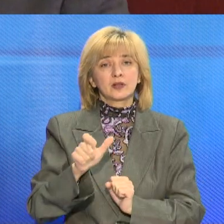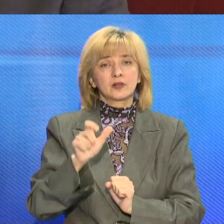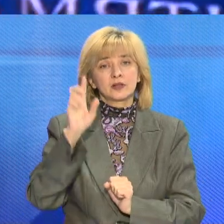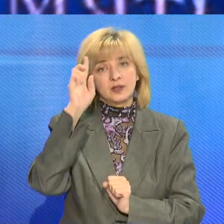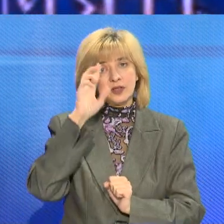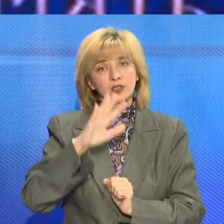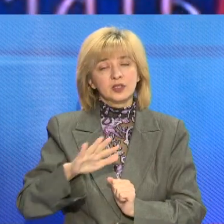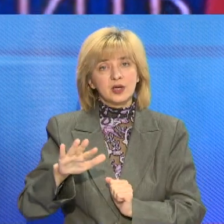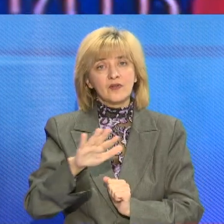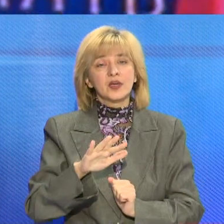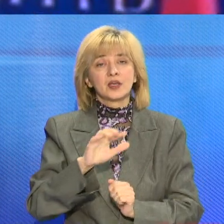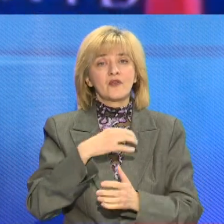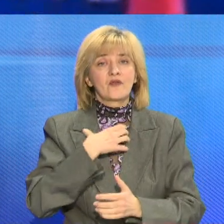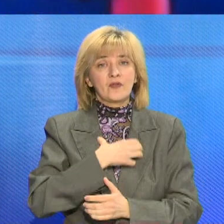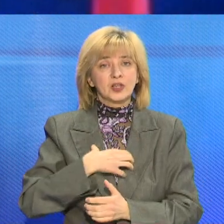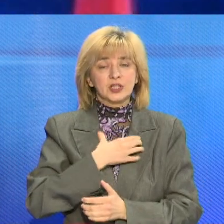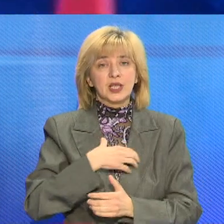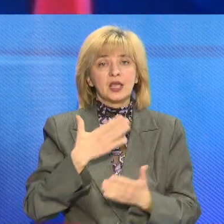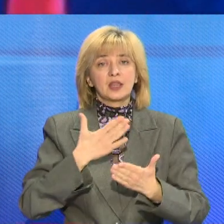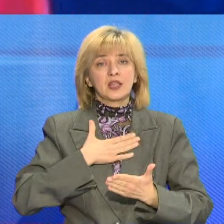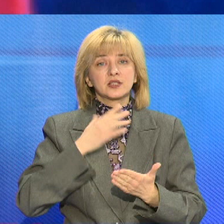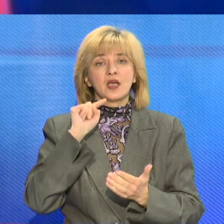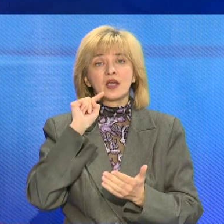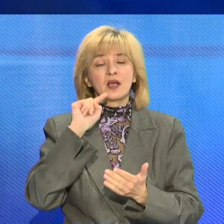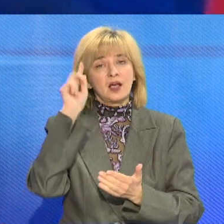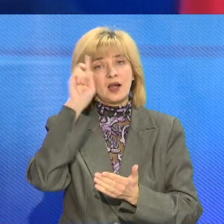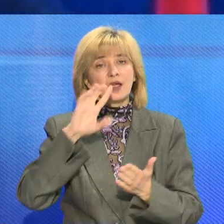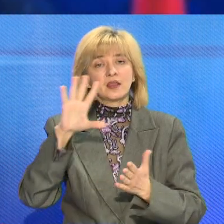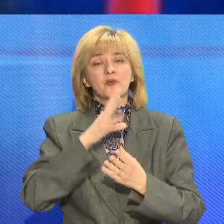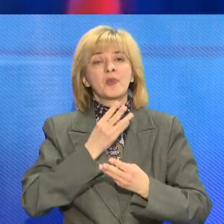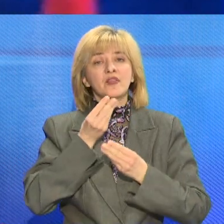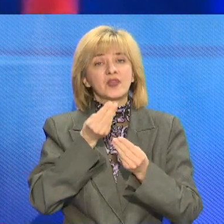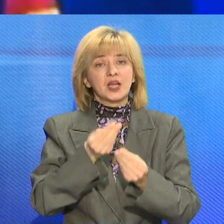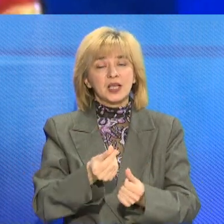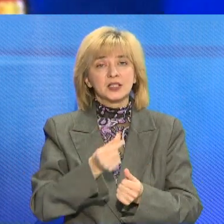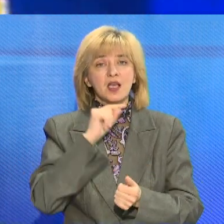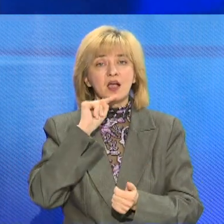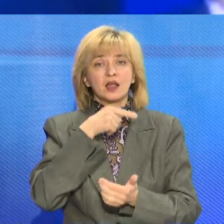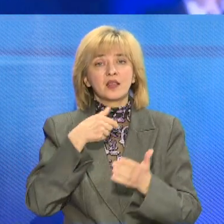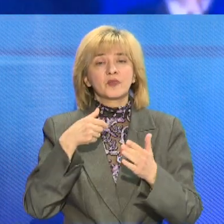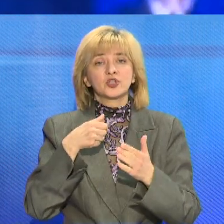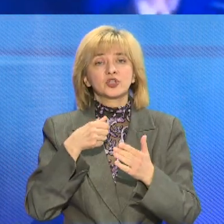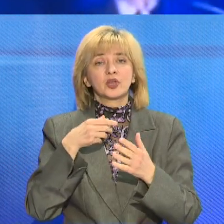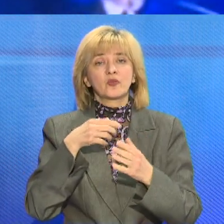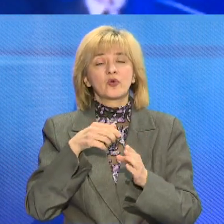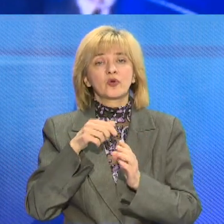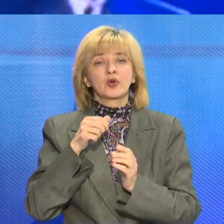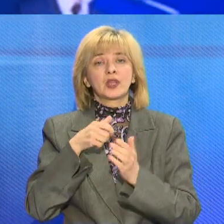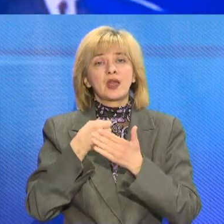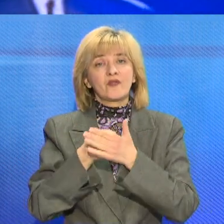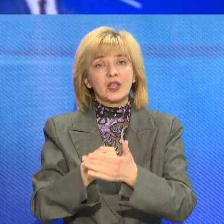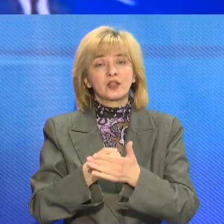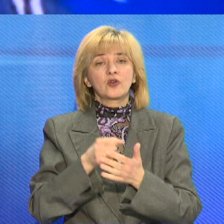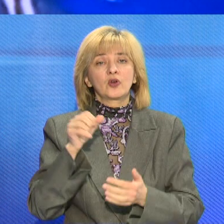актуальныя. Наша краіна падвяргаецца неабаснаванаму эканамічнаму ціску. Нягледзячы на гэта, беларуская эканоміка паказвае стабільны рост, а